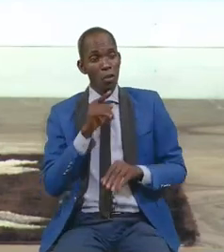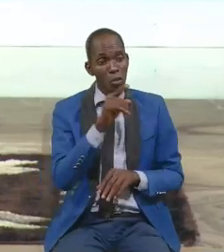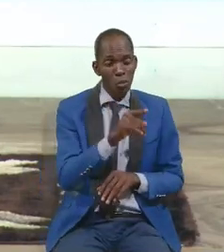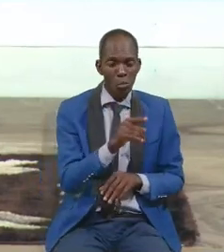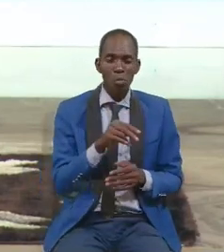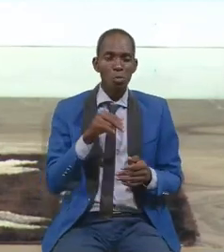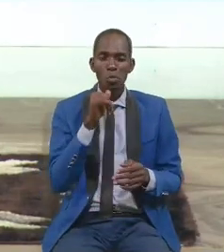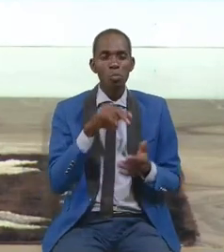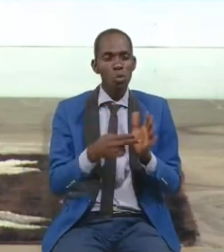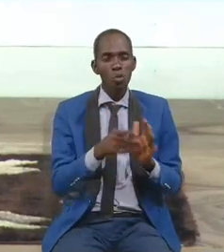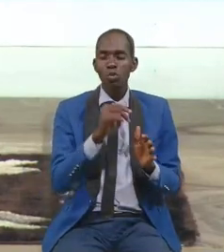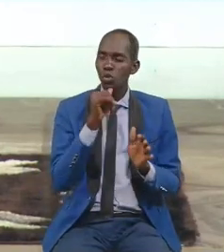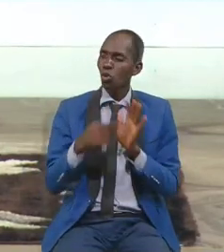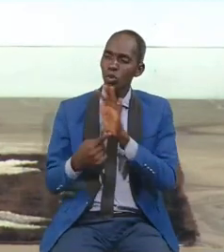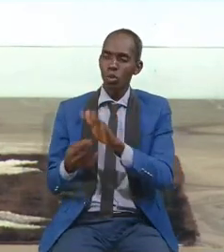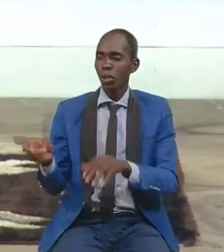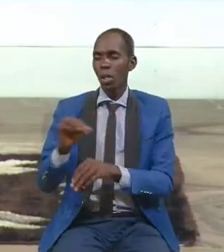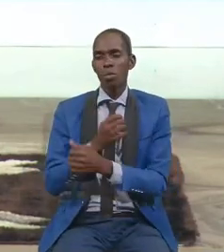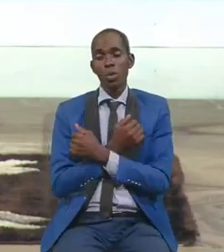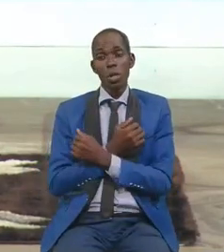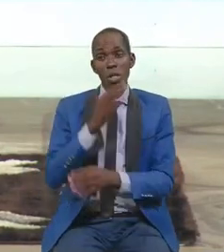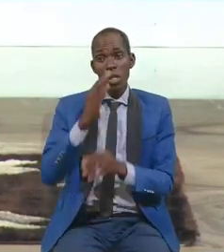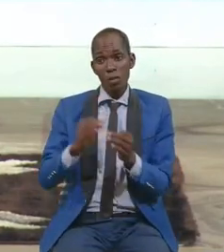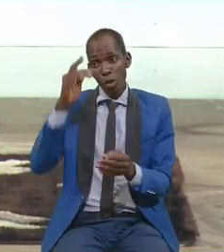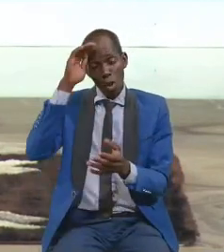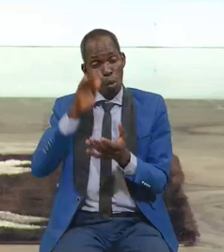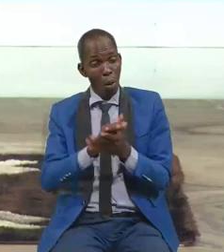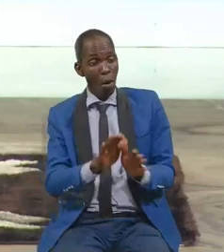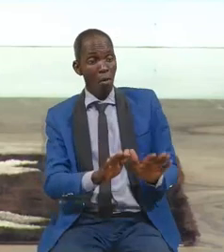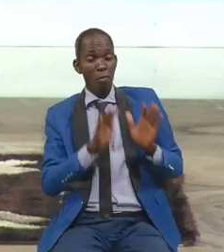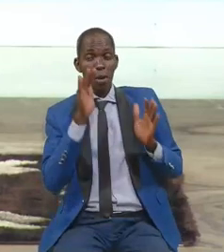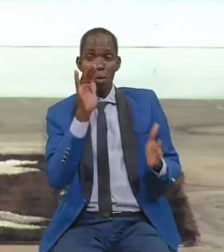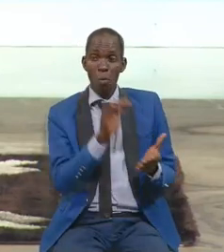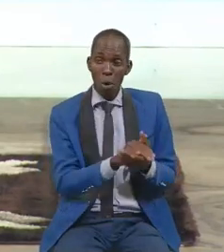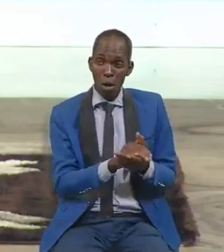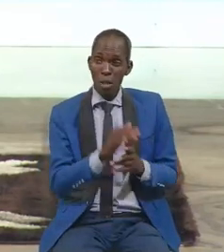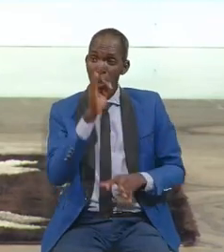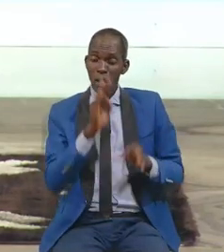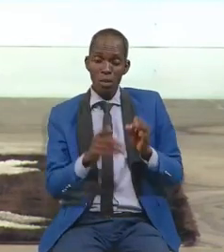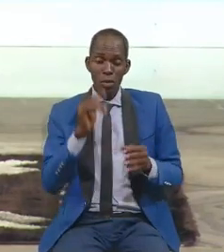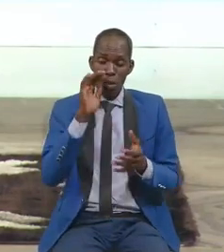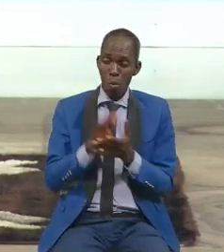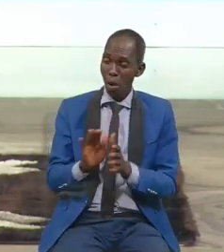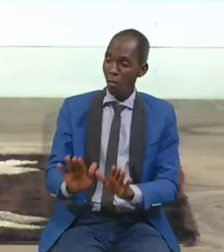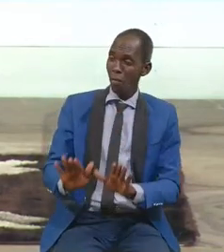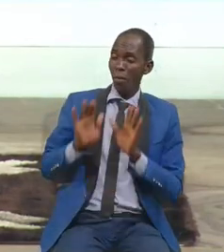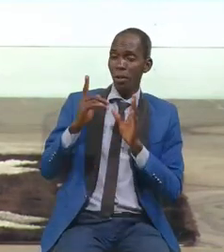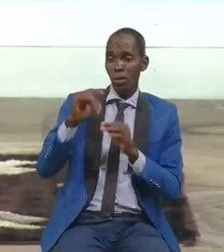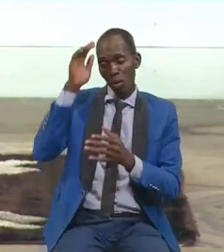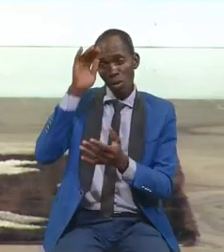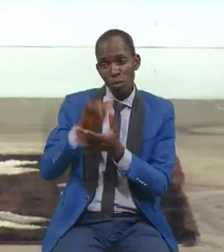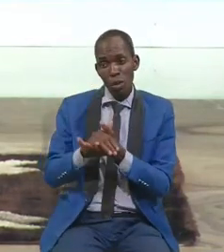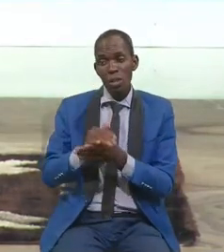craint sa femme, si la femme craint son mari, si les membres de l'église craignent les